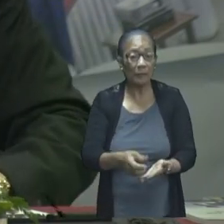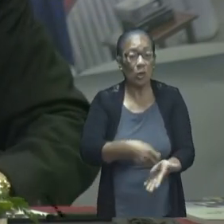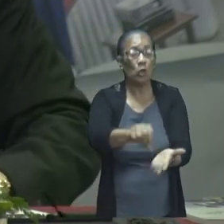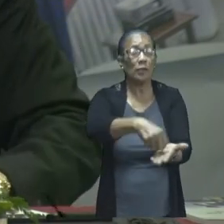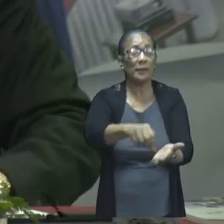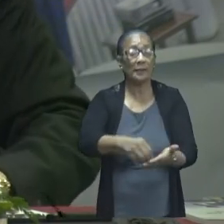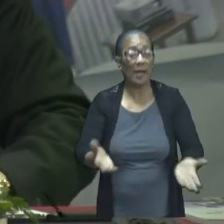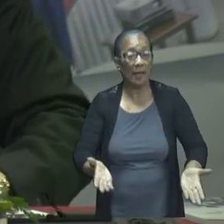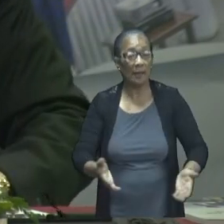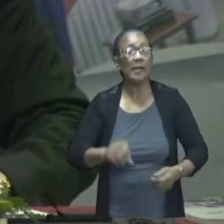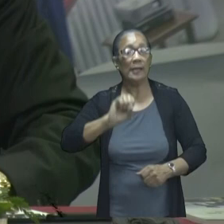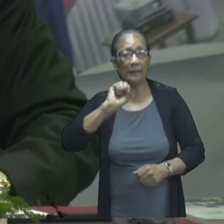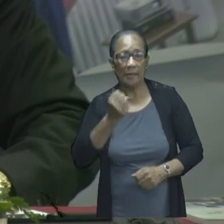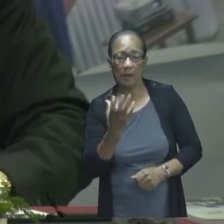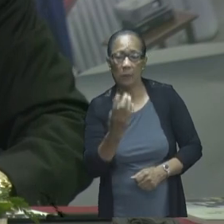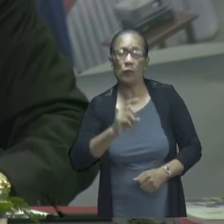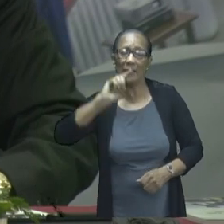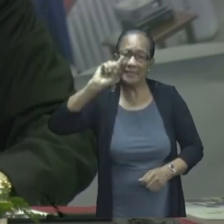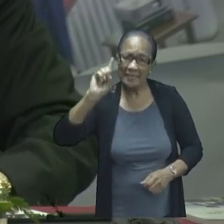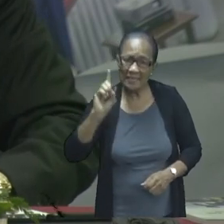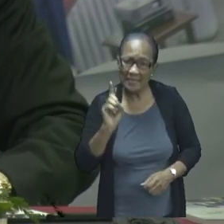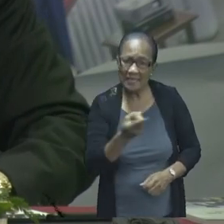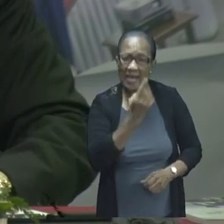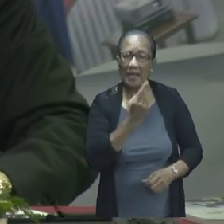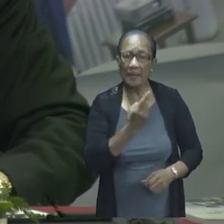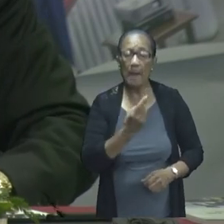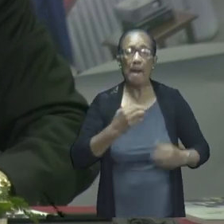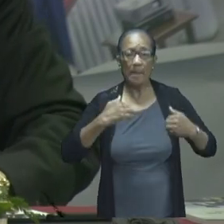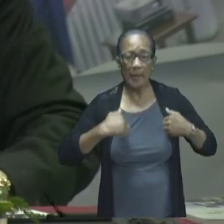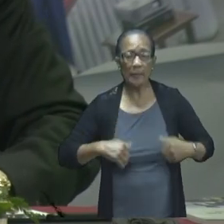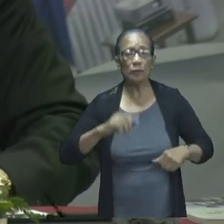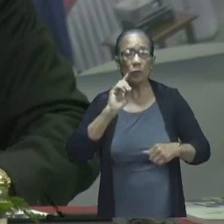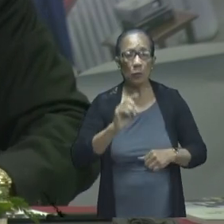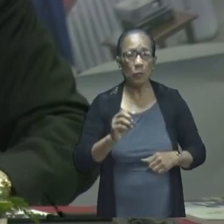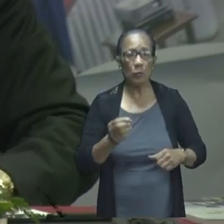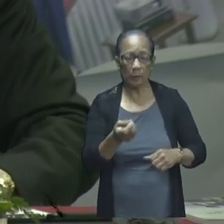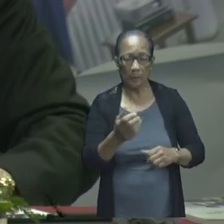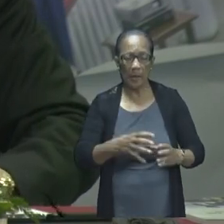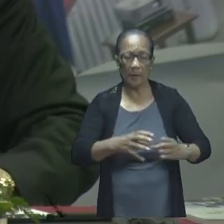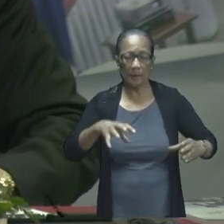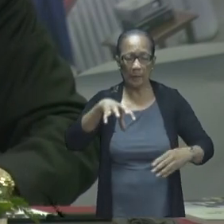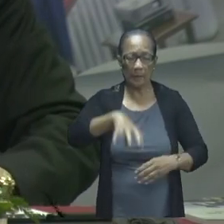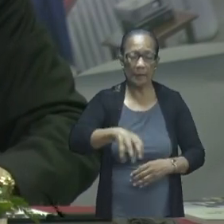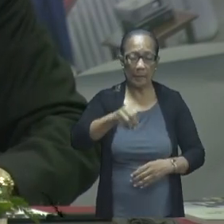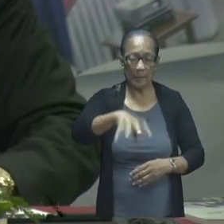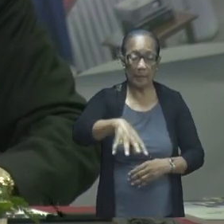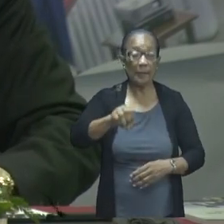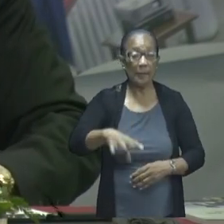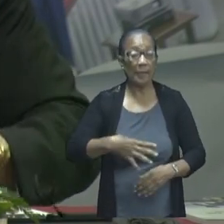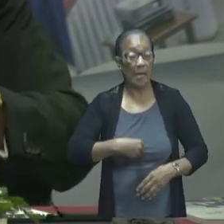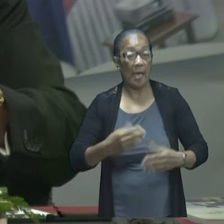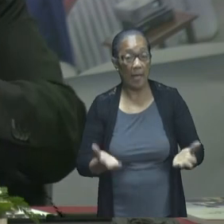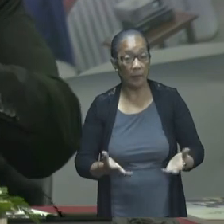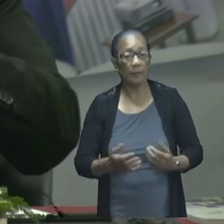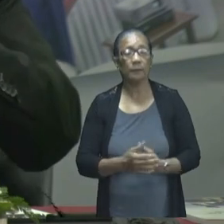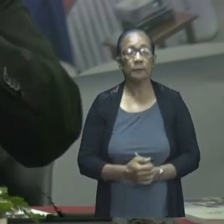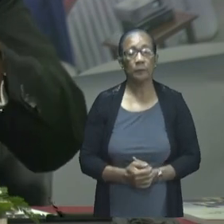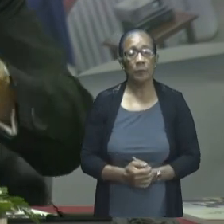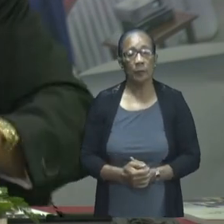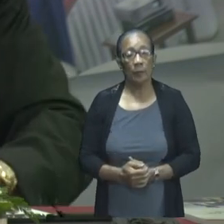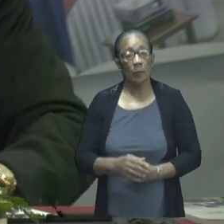het daarom willen zo snel mogelijk die ook ons hebben en doe je de optie die bekeken wordt is namelijk aangezien dat aspect van het krijgen van